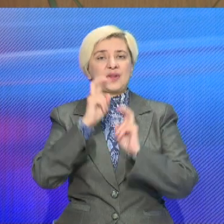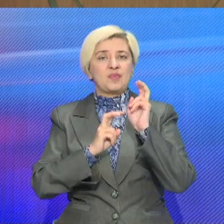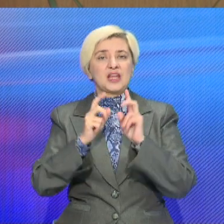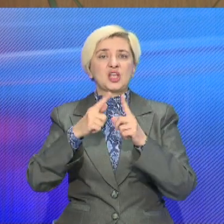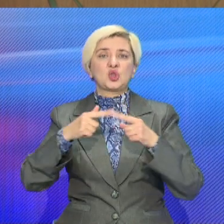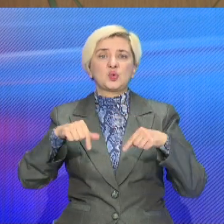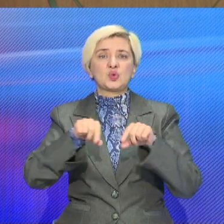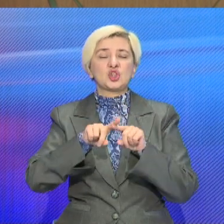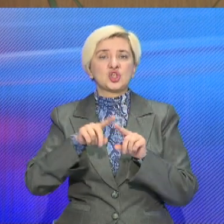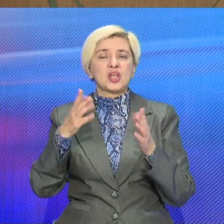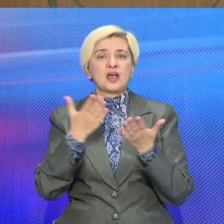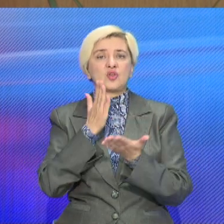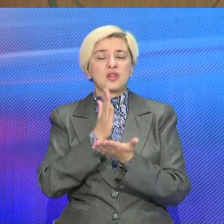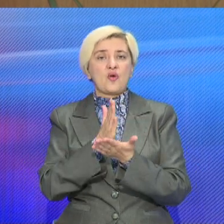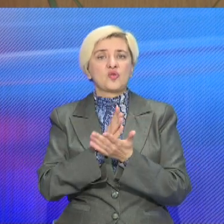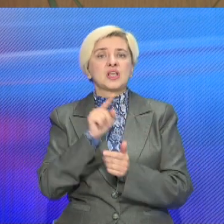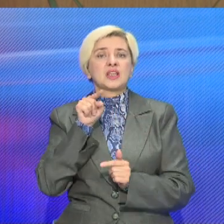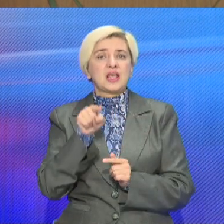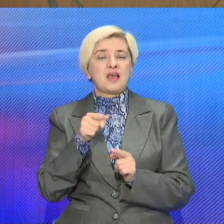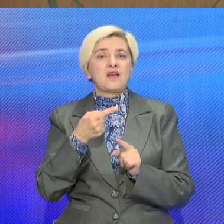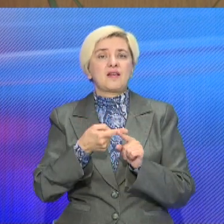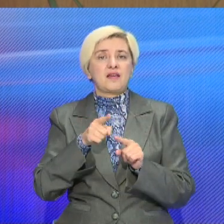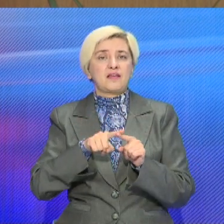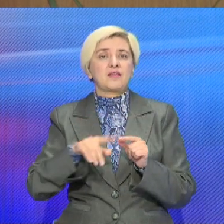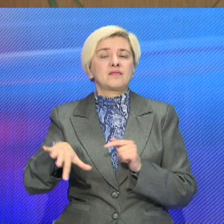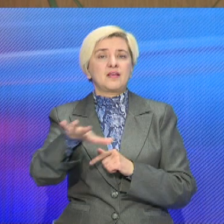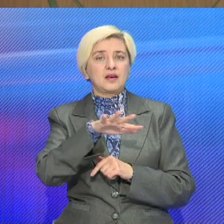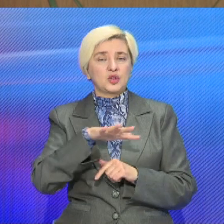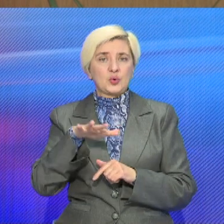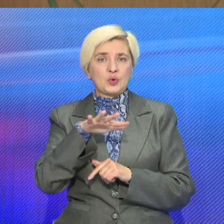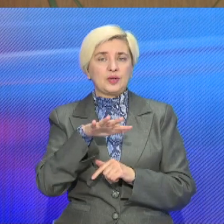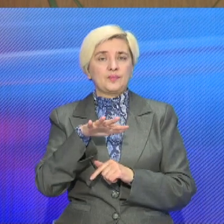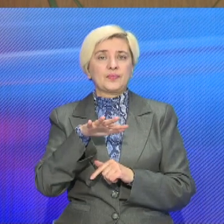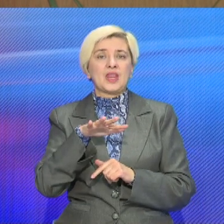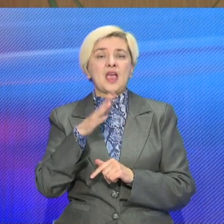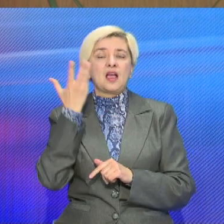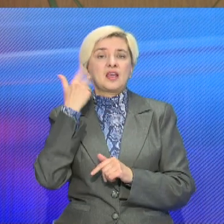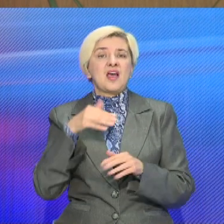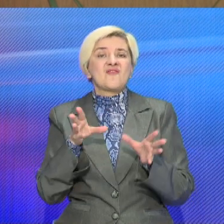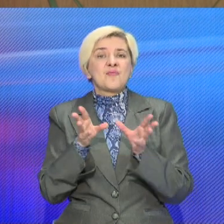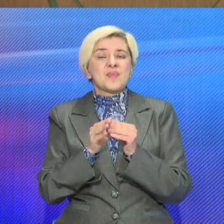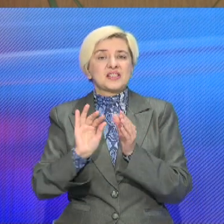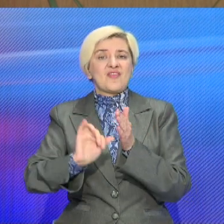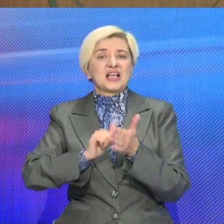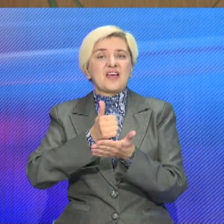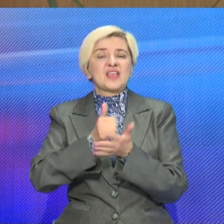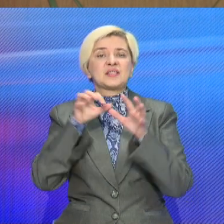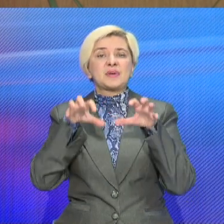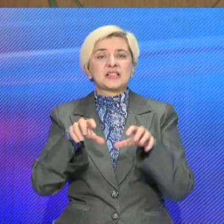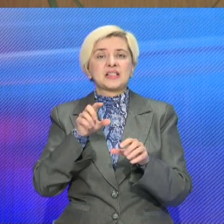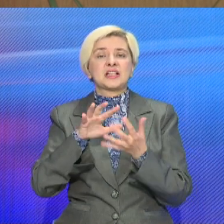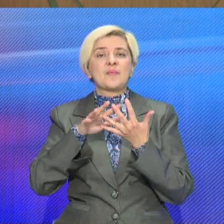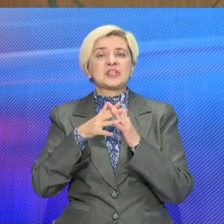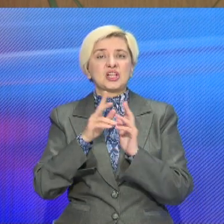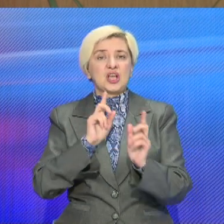находятся на территории данного сельского совета. Когда вот вместе во главе с председателем сельского